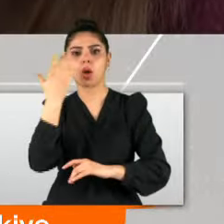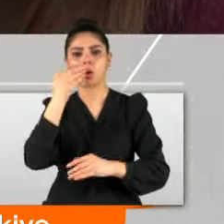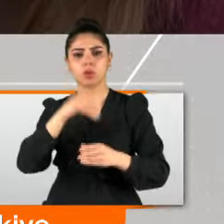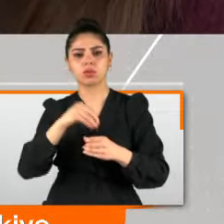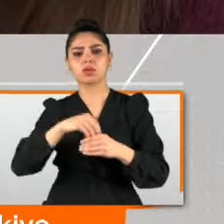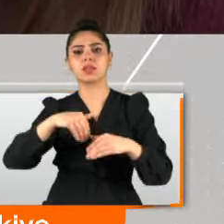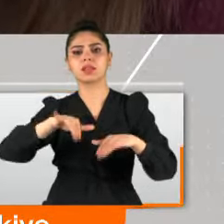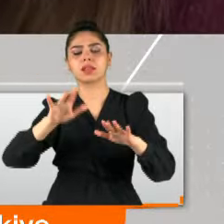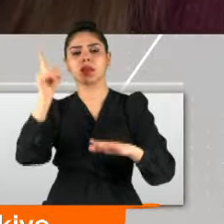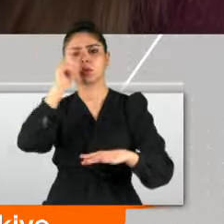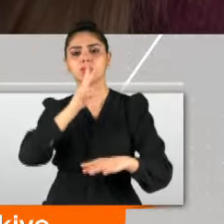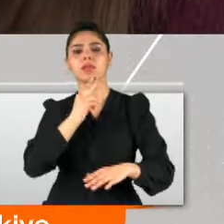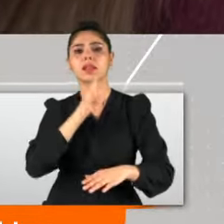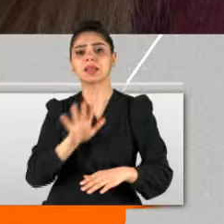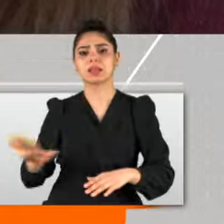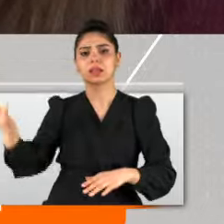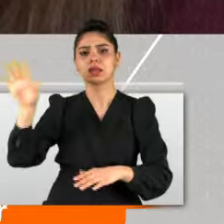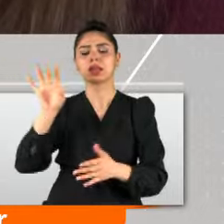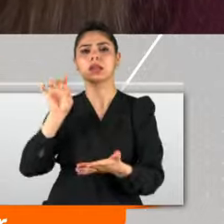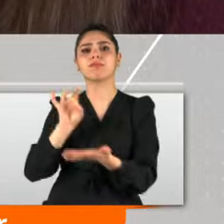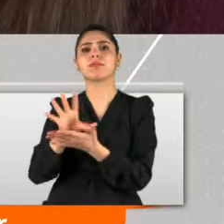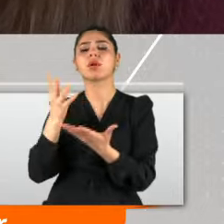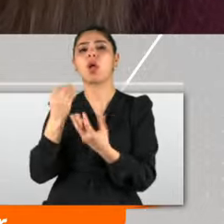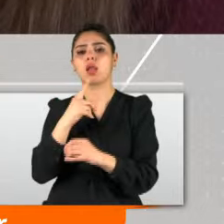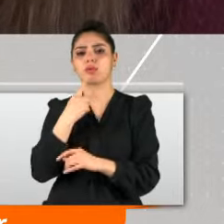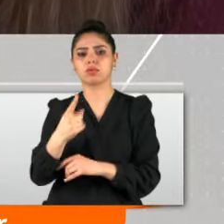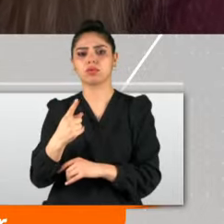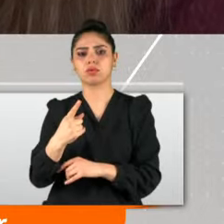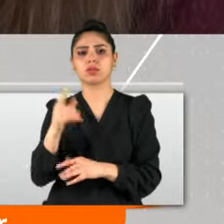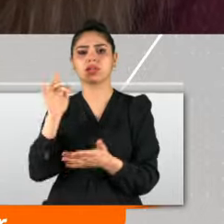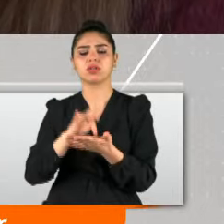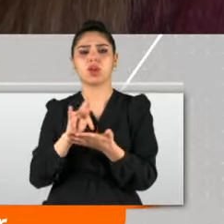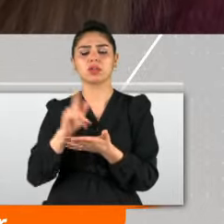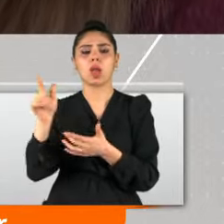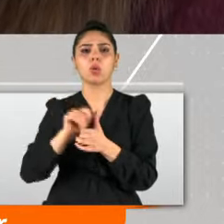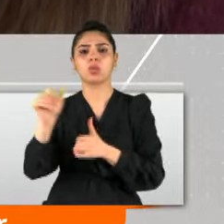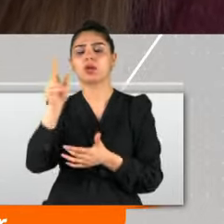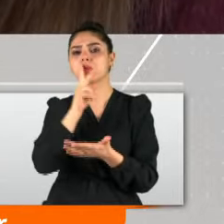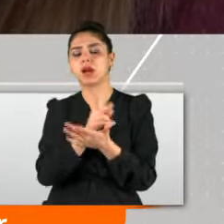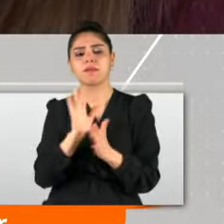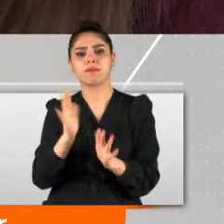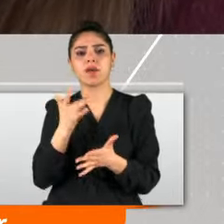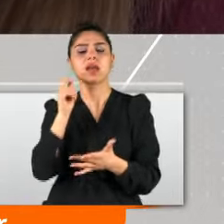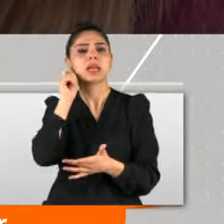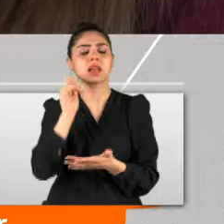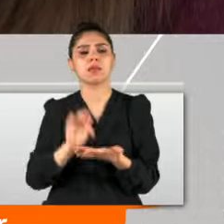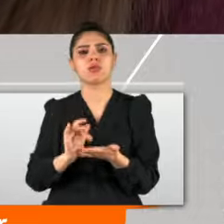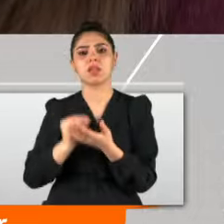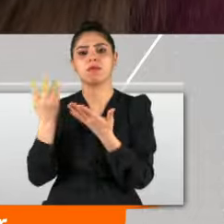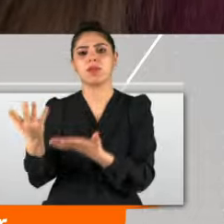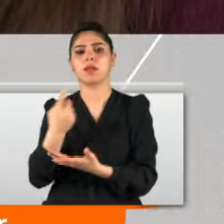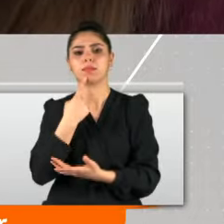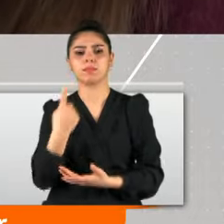Kulesi'nde olmadığı için işte kızları at almayacaklarını sözler sadece ufak bir ceza uzaklaştırmaya da kınama cezası